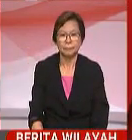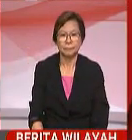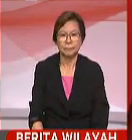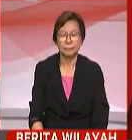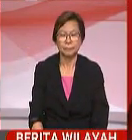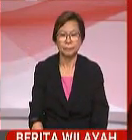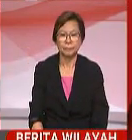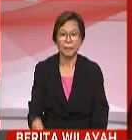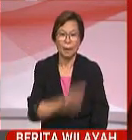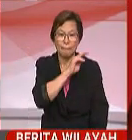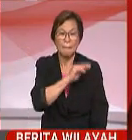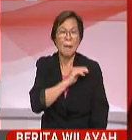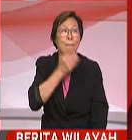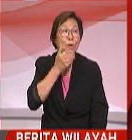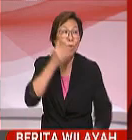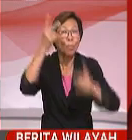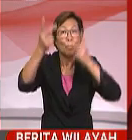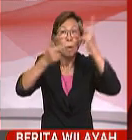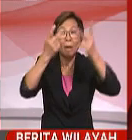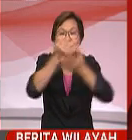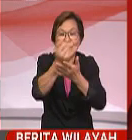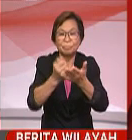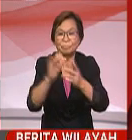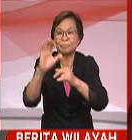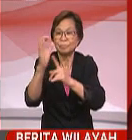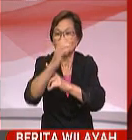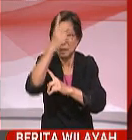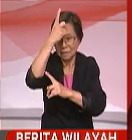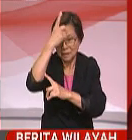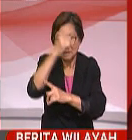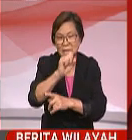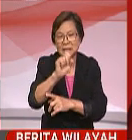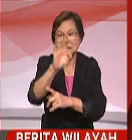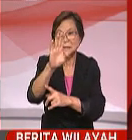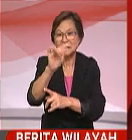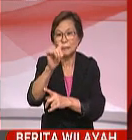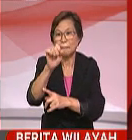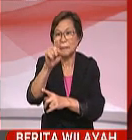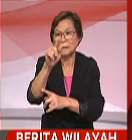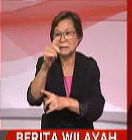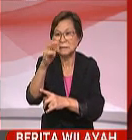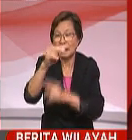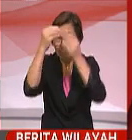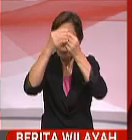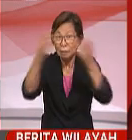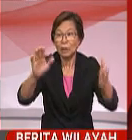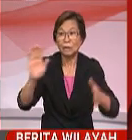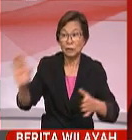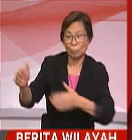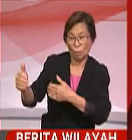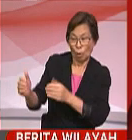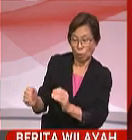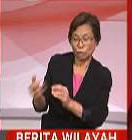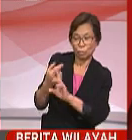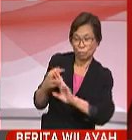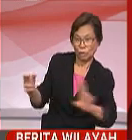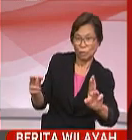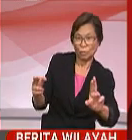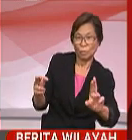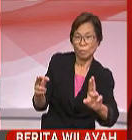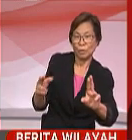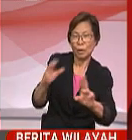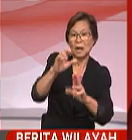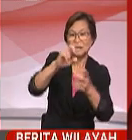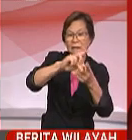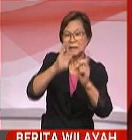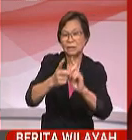Baik, sementara itu, Menteri Muda Pelancongan, Kesenian dan Kebudayaan Dato' Sebastian Ting Chiu Yu memaklumkan kementerian itu menyediakan aplikasi digital